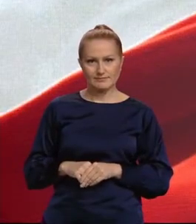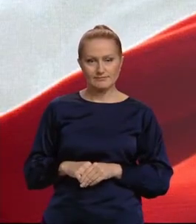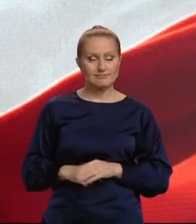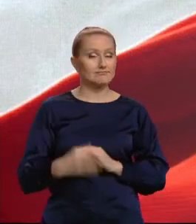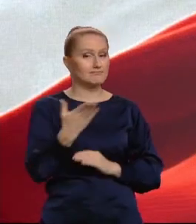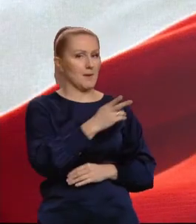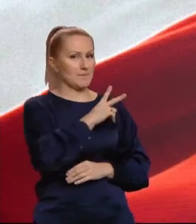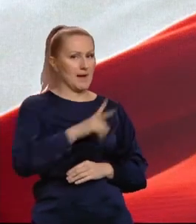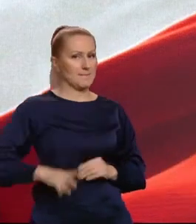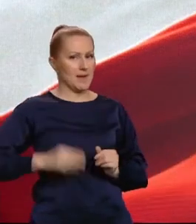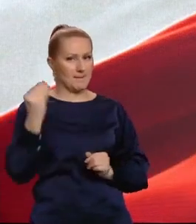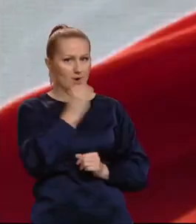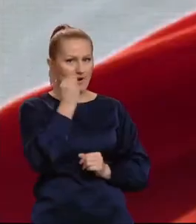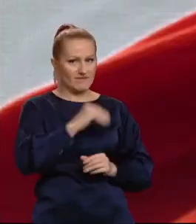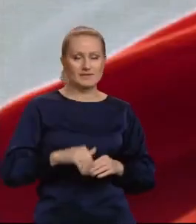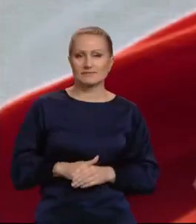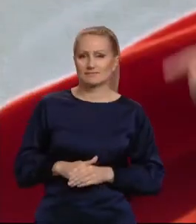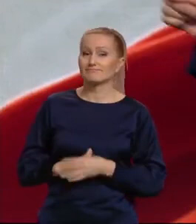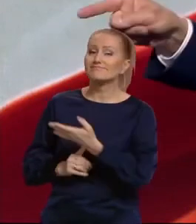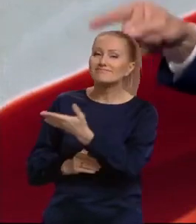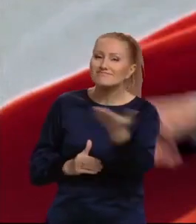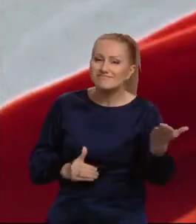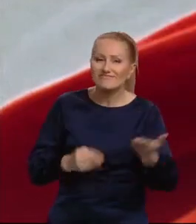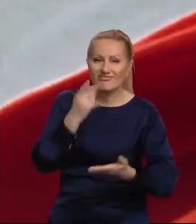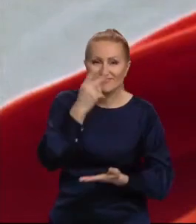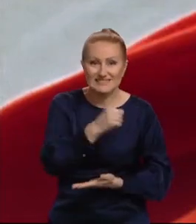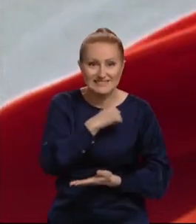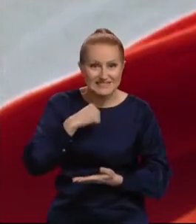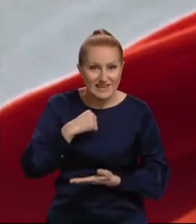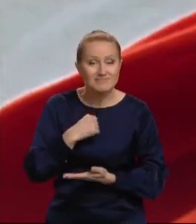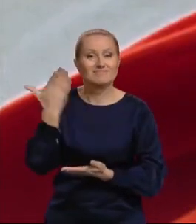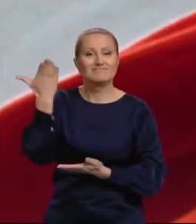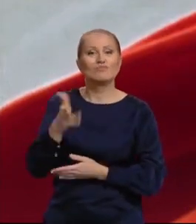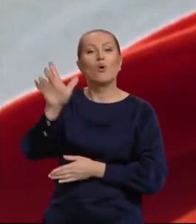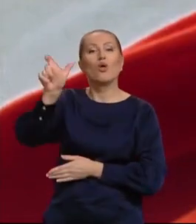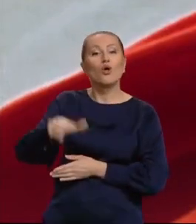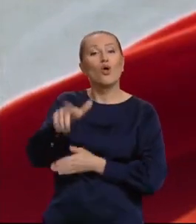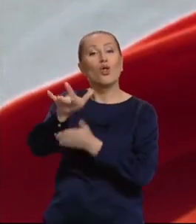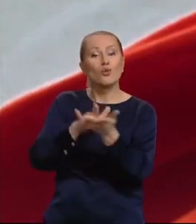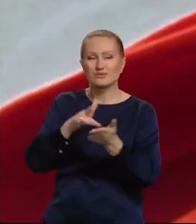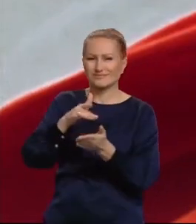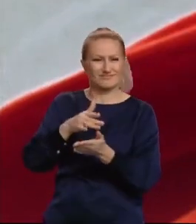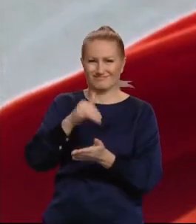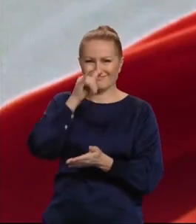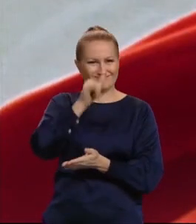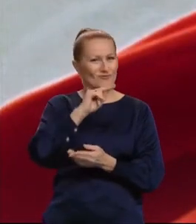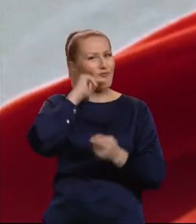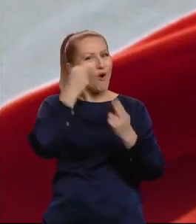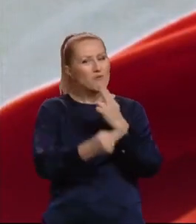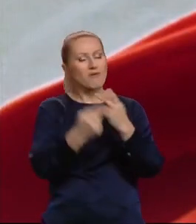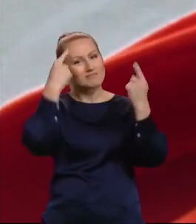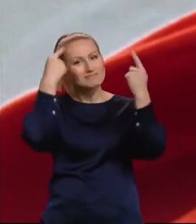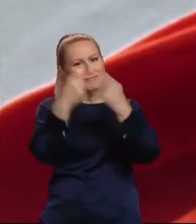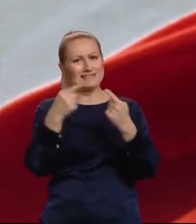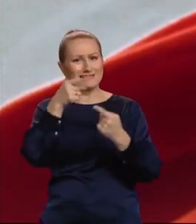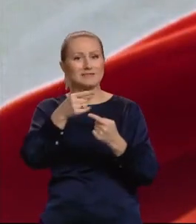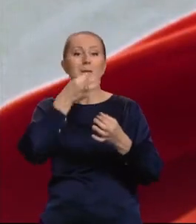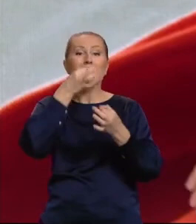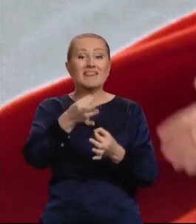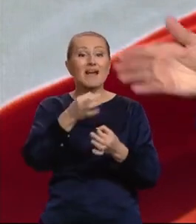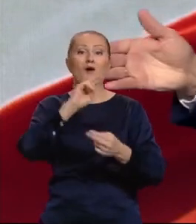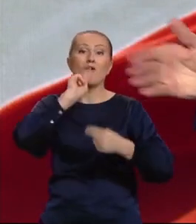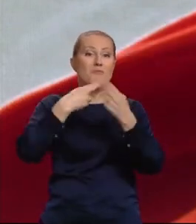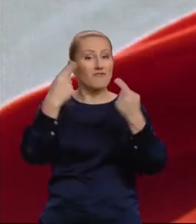Premier Mateusz Morawiecki. Widzicie Państwo, że Donald Tusk nie potrafił nawet odpowiedzieć na takie podstawowe, konkretne pytania.